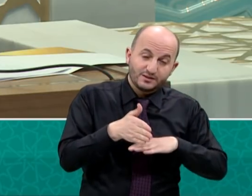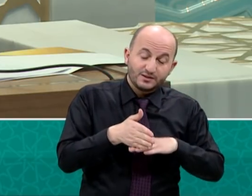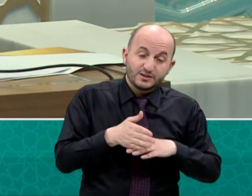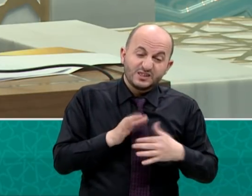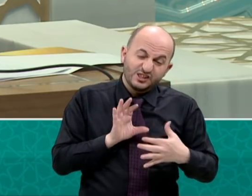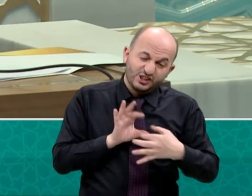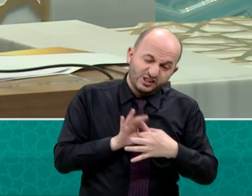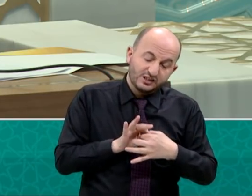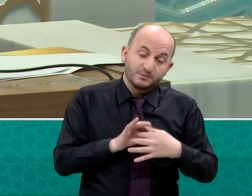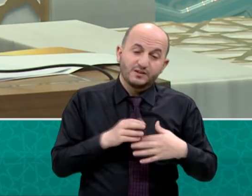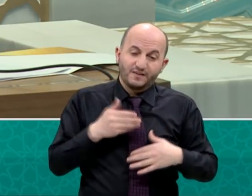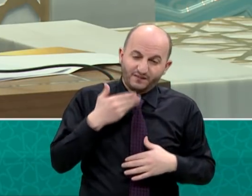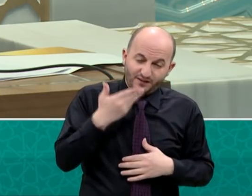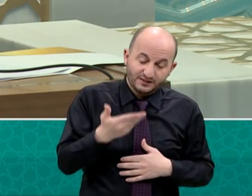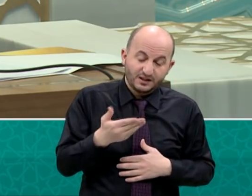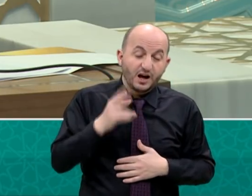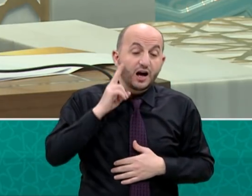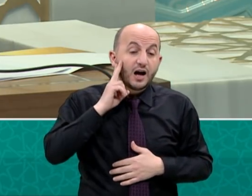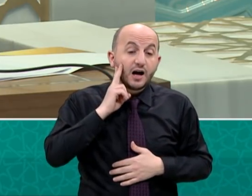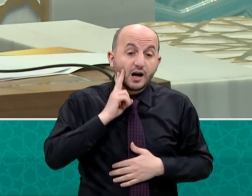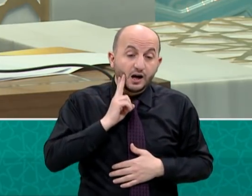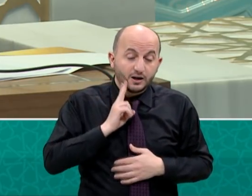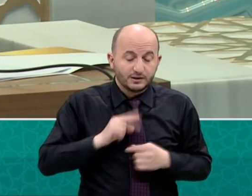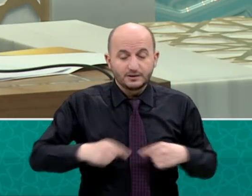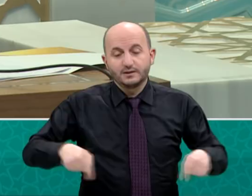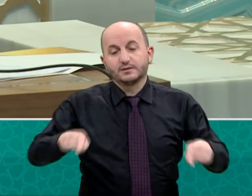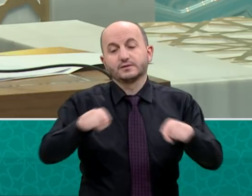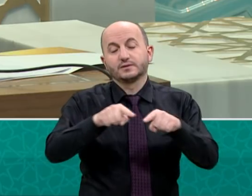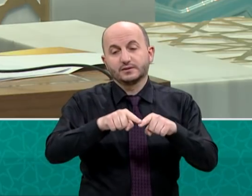ilişkilerimizi ifade eden ahlak alanındaki